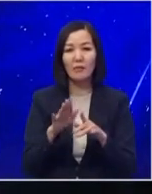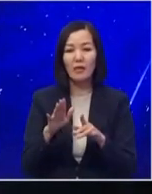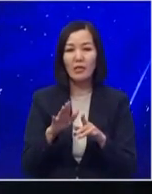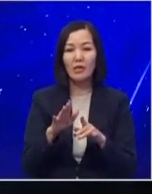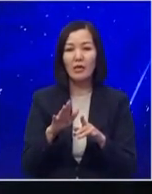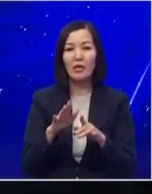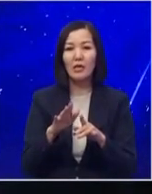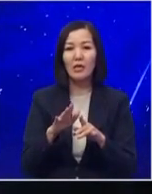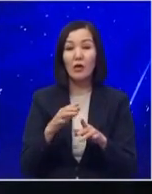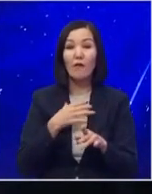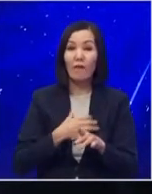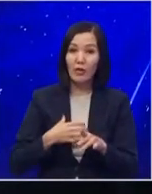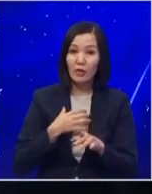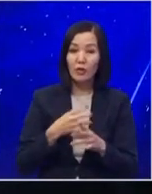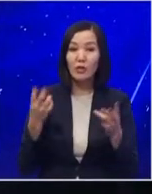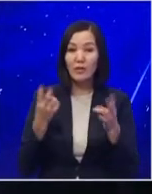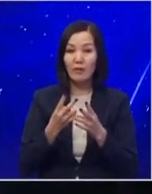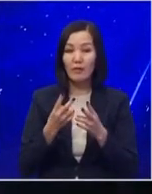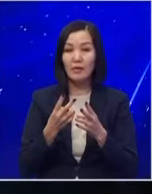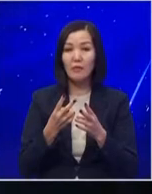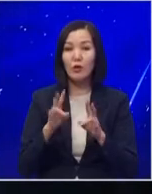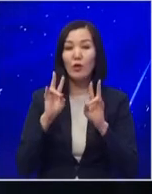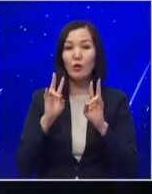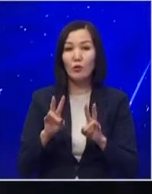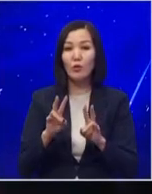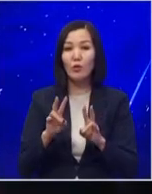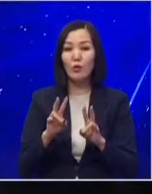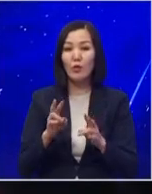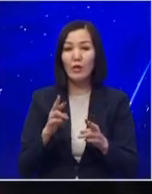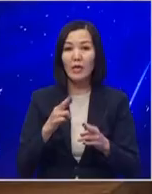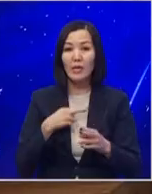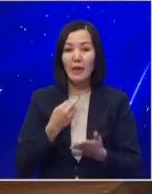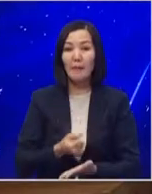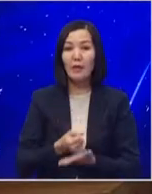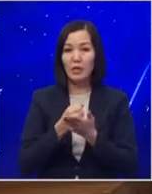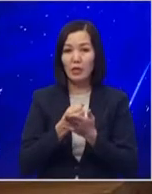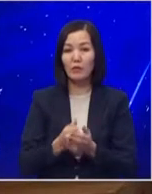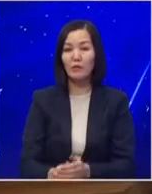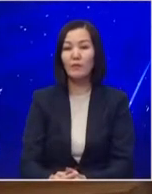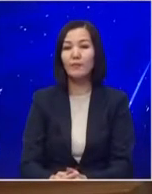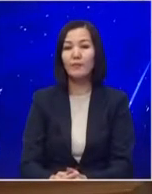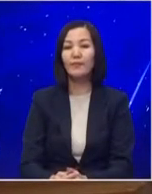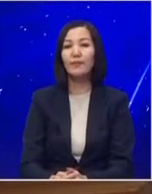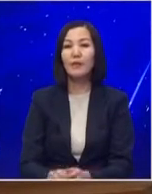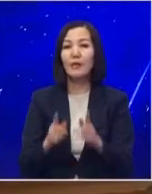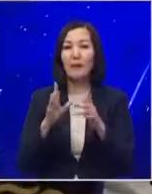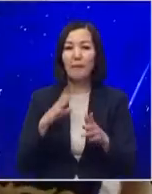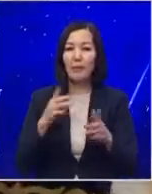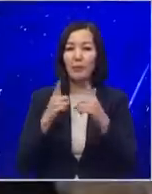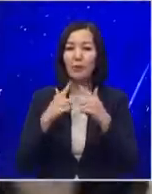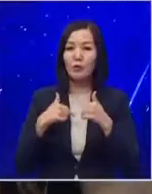хотя они важны и необходимы и поэтому мною поддерживаются четверть века назад был создан уникальный